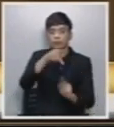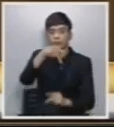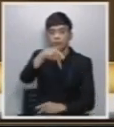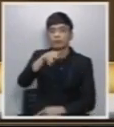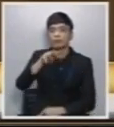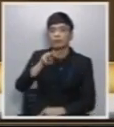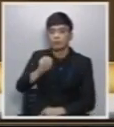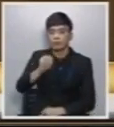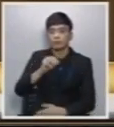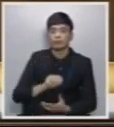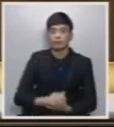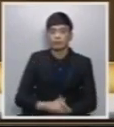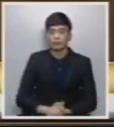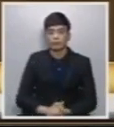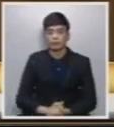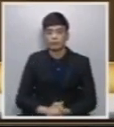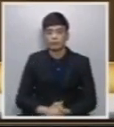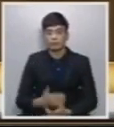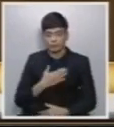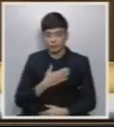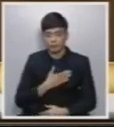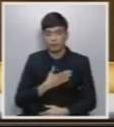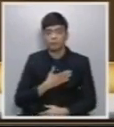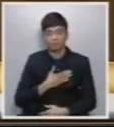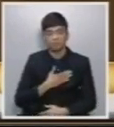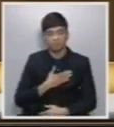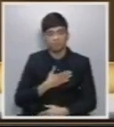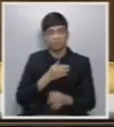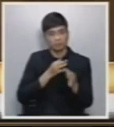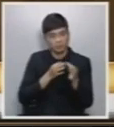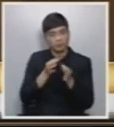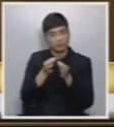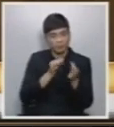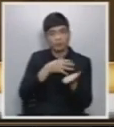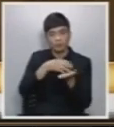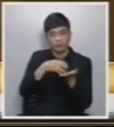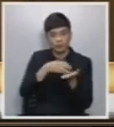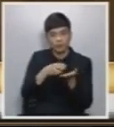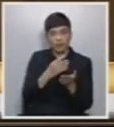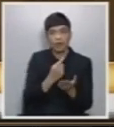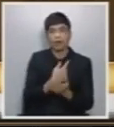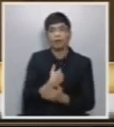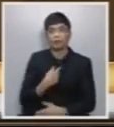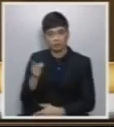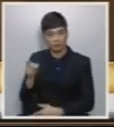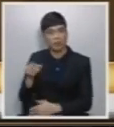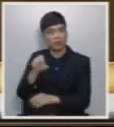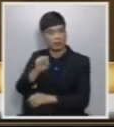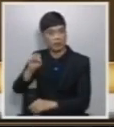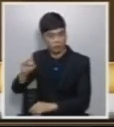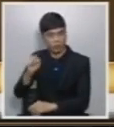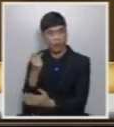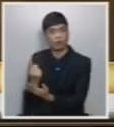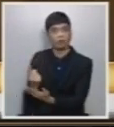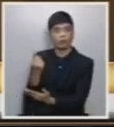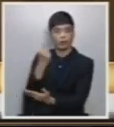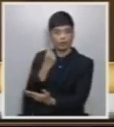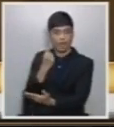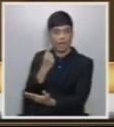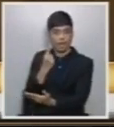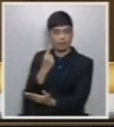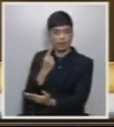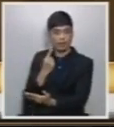ของมนุษย์ ผมก็เรียนตรงๆนะครับว่าในฐานะที่ท่านเป็นตัวแทนประชาชนผมก็ต้องเชื่อท่านให้น้